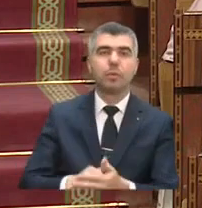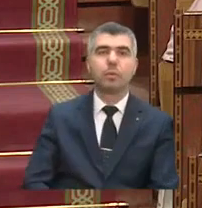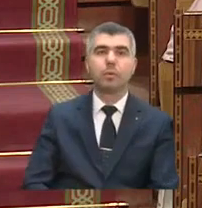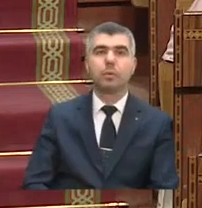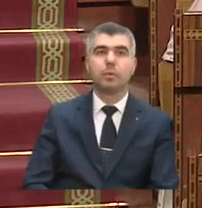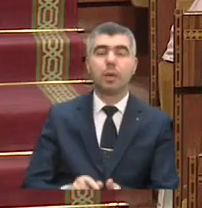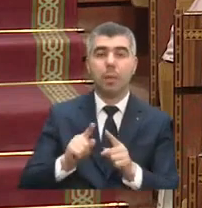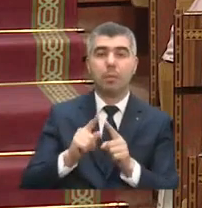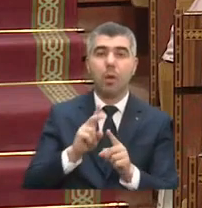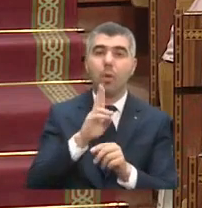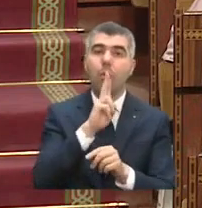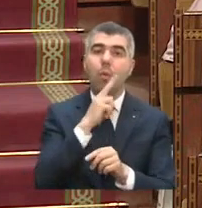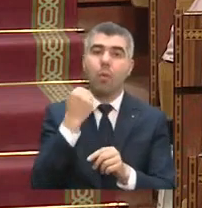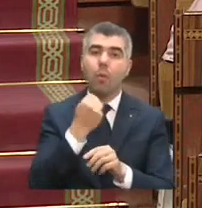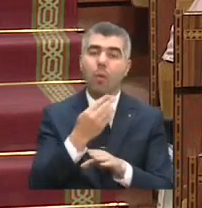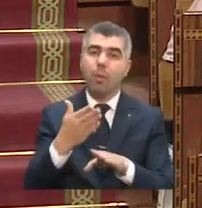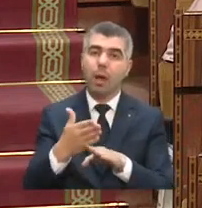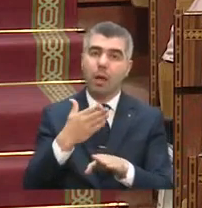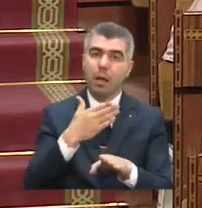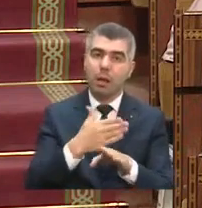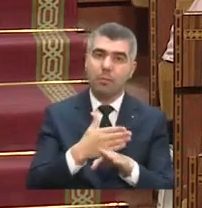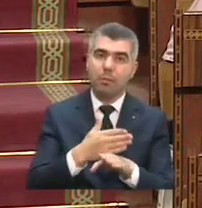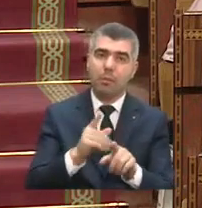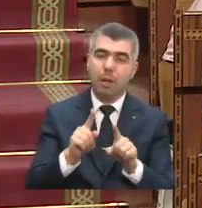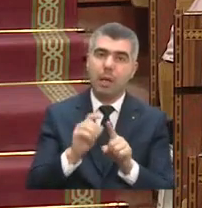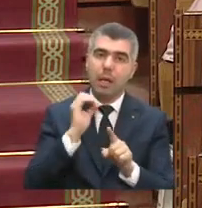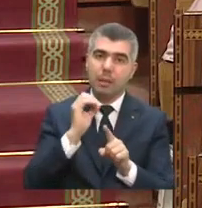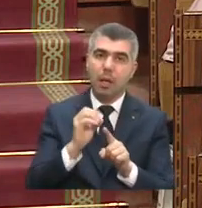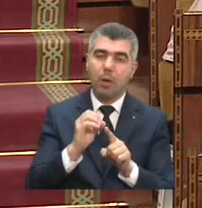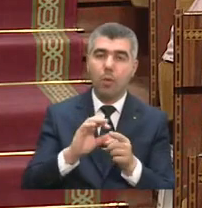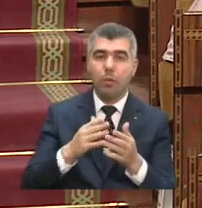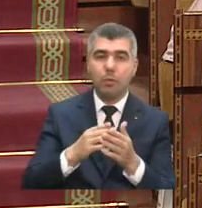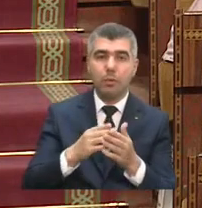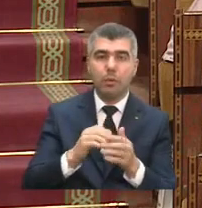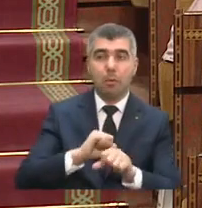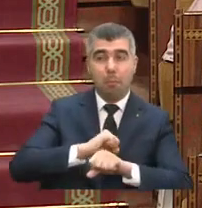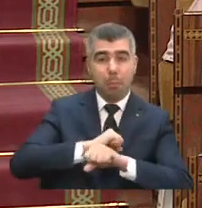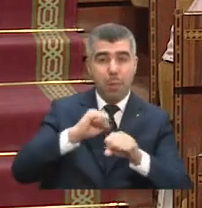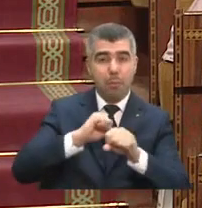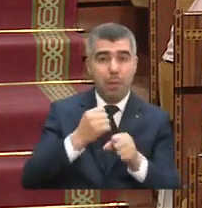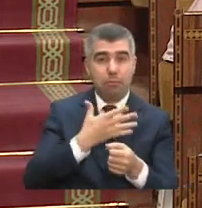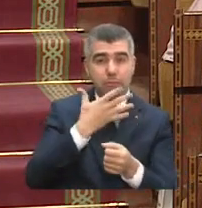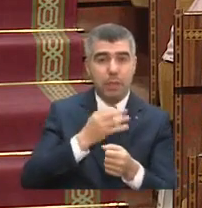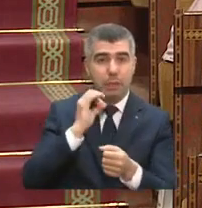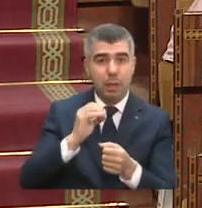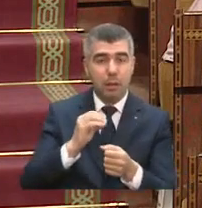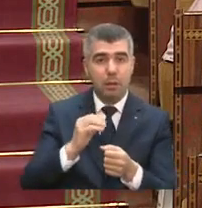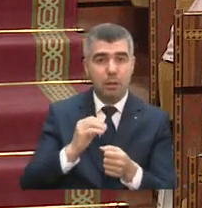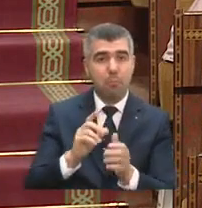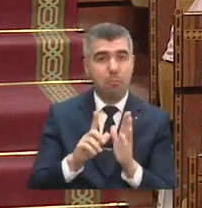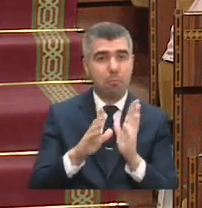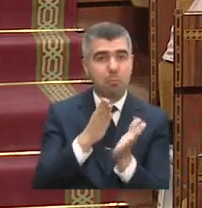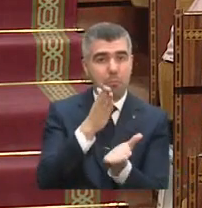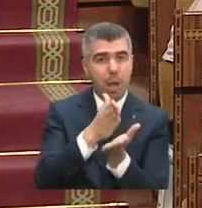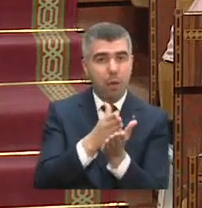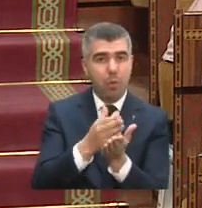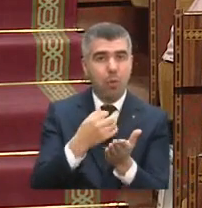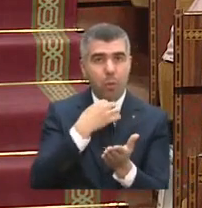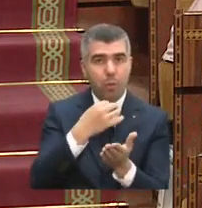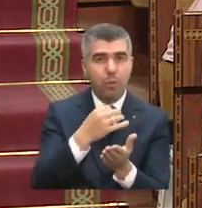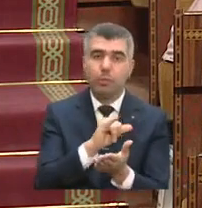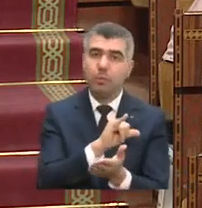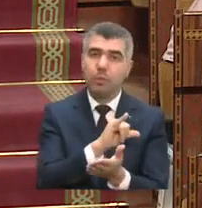كتكلم على الحكومة السابقة وكتكلم على التكفير، واش هذا كلام معقول يتقال هنا في هذه القبة هذه؟